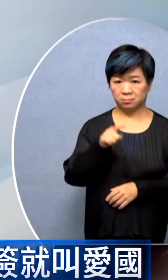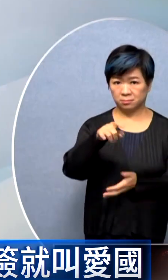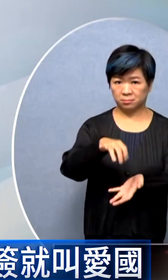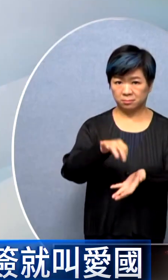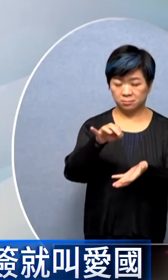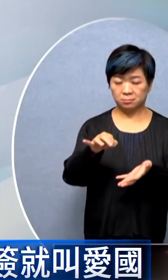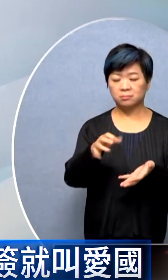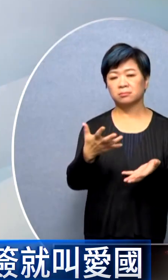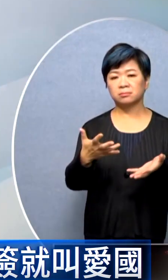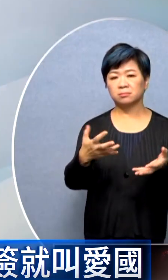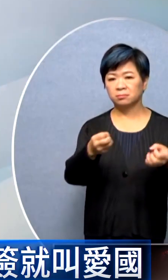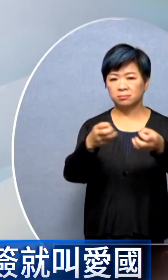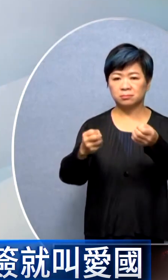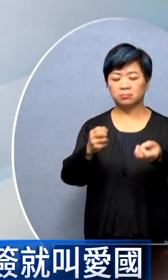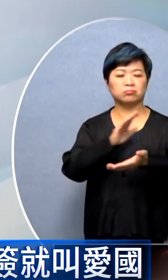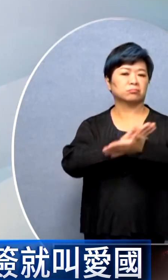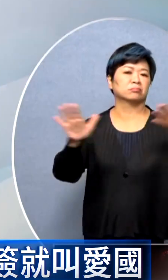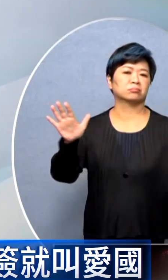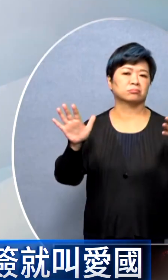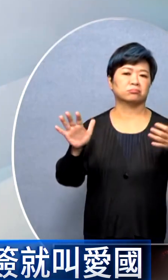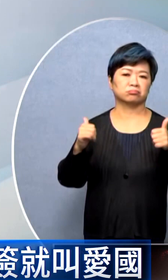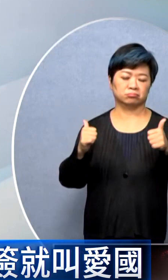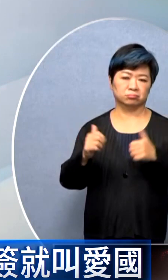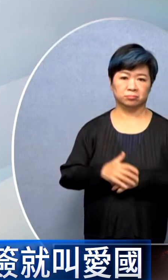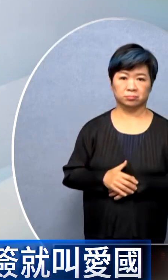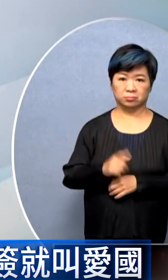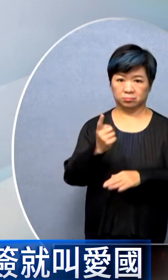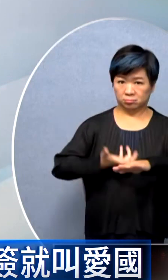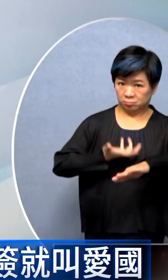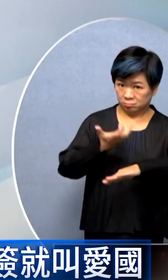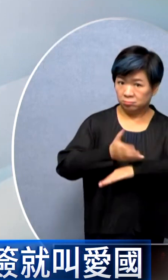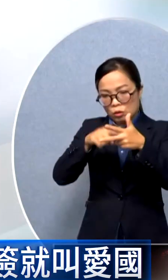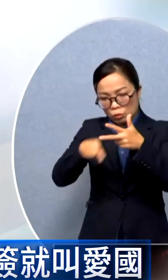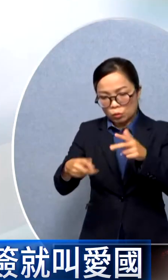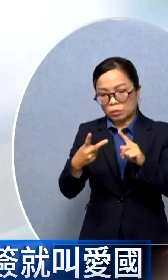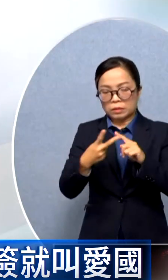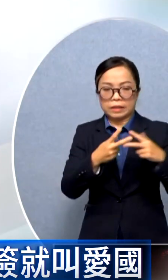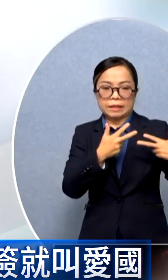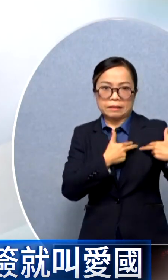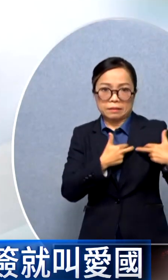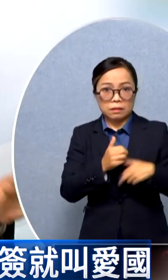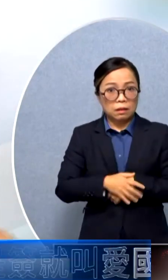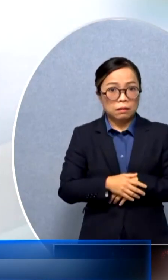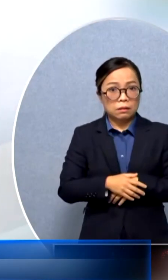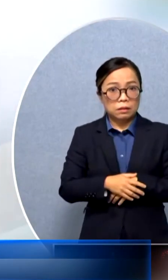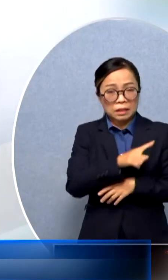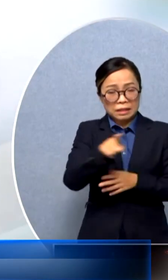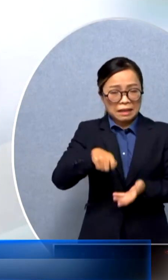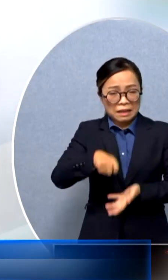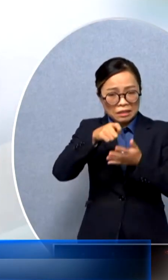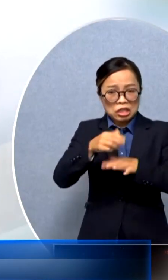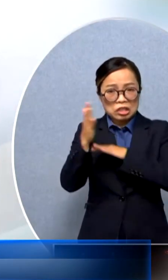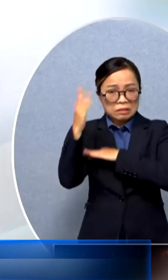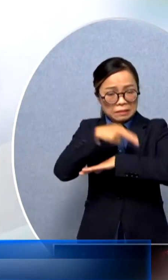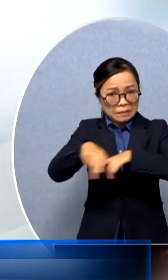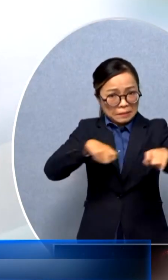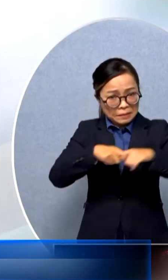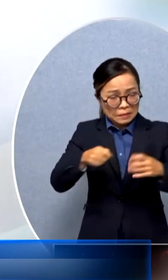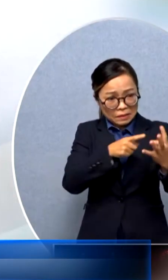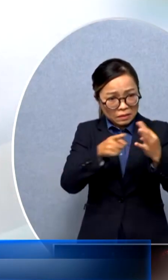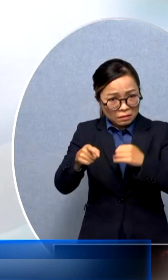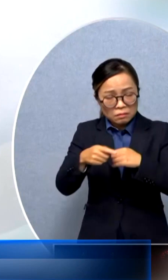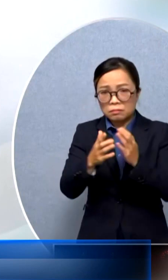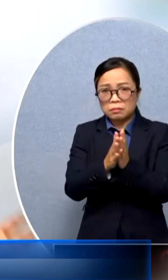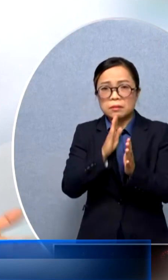这些指控侯友宜不回应，全程跳针重复，任内政绩。 你讲的这些政策几